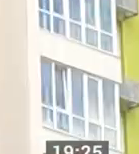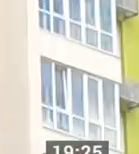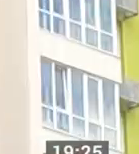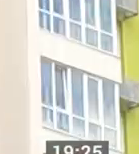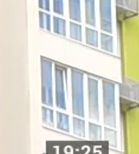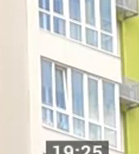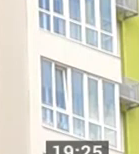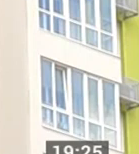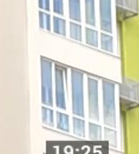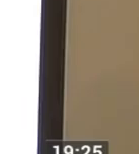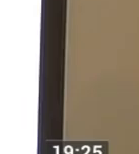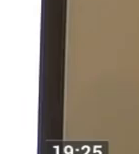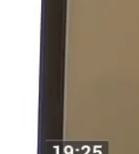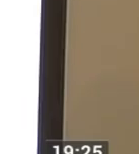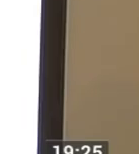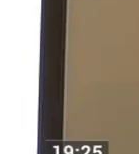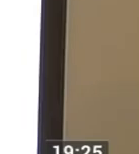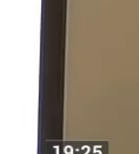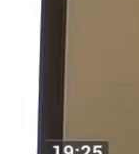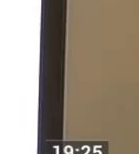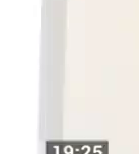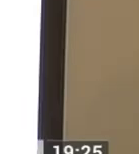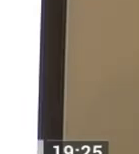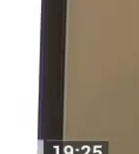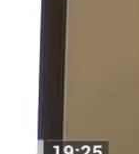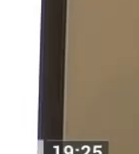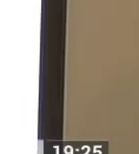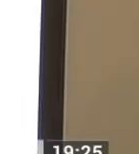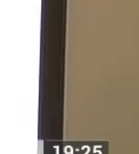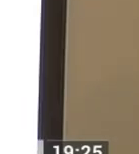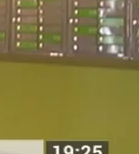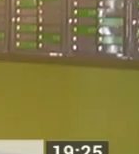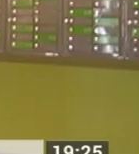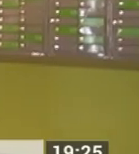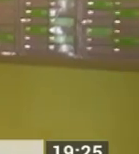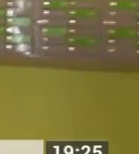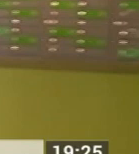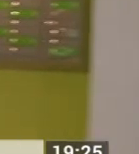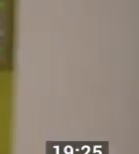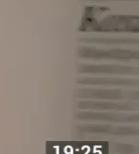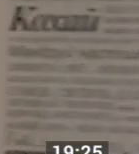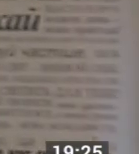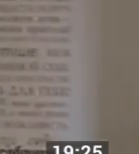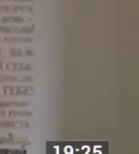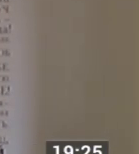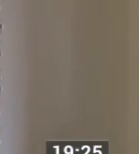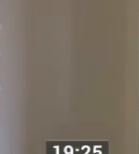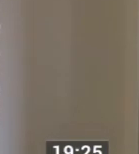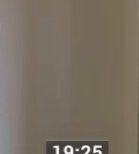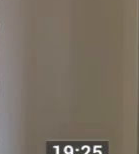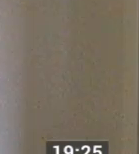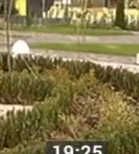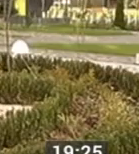за свої зобов'язання. А ви знаєте, до сих пор ніхто не вірить. Я розкажу, всі обалдіють. За 16 років на будівельному